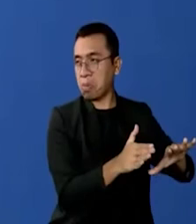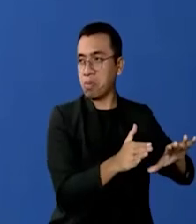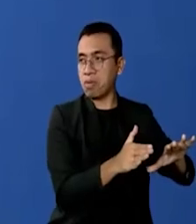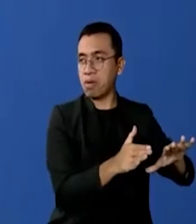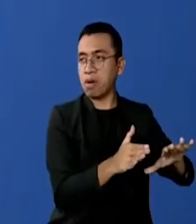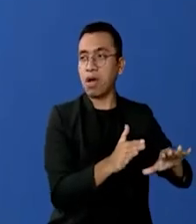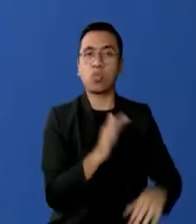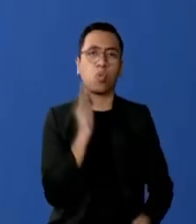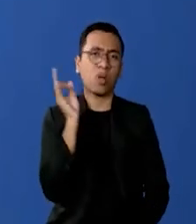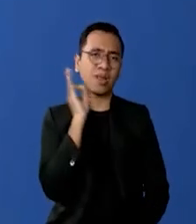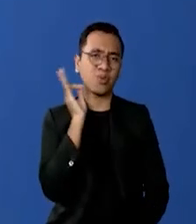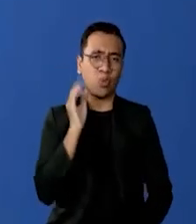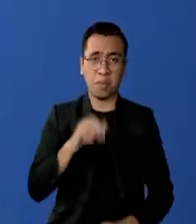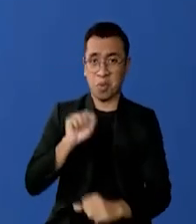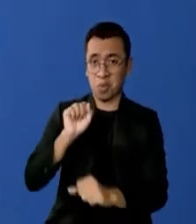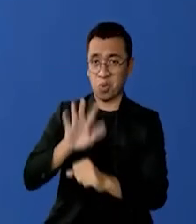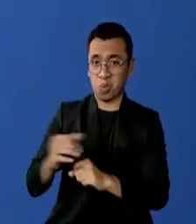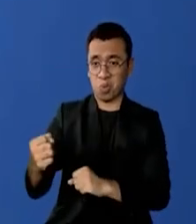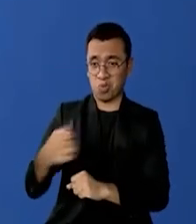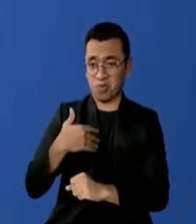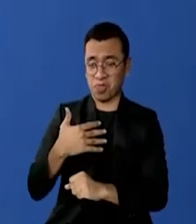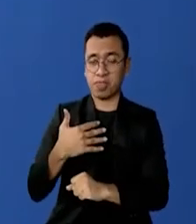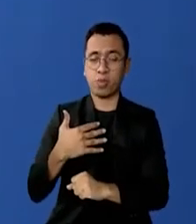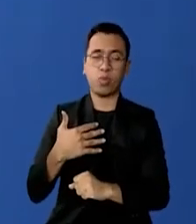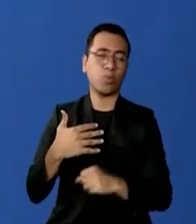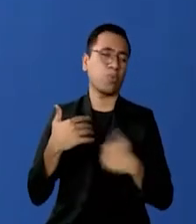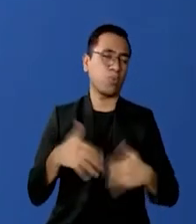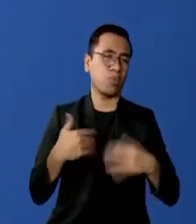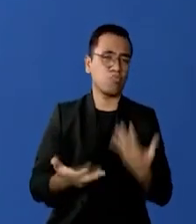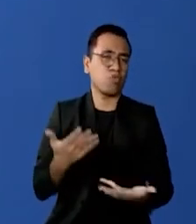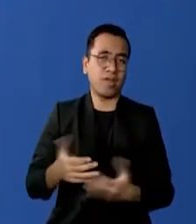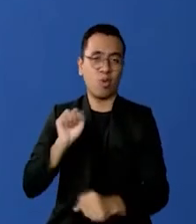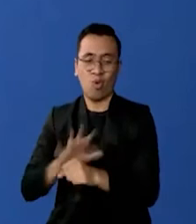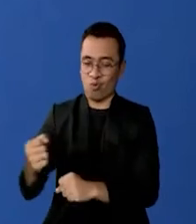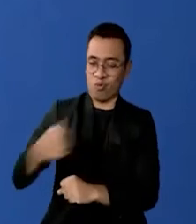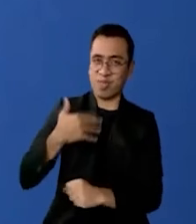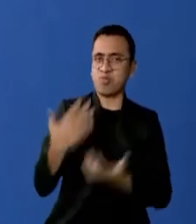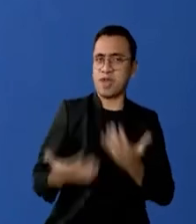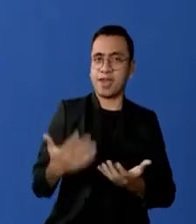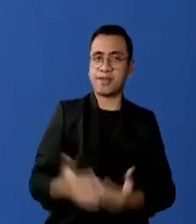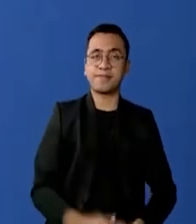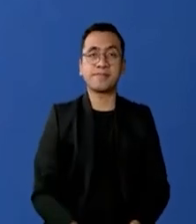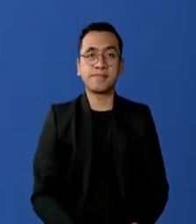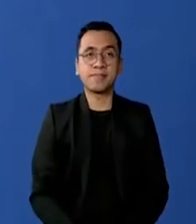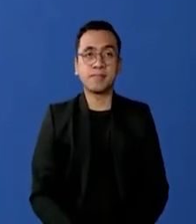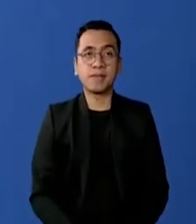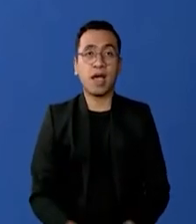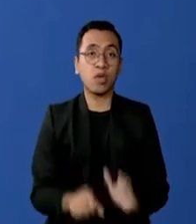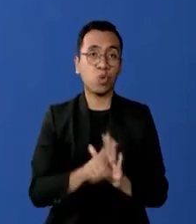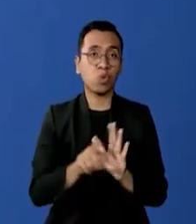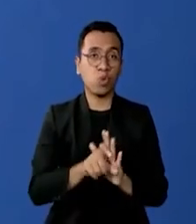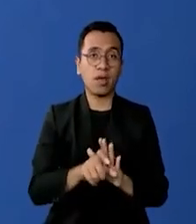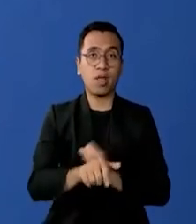risiko untuk terkena office akan sangat tinggi apalagi kalau di dalam kerumunan